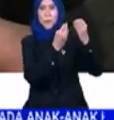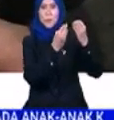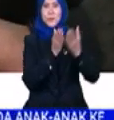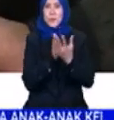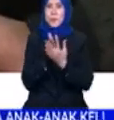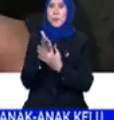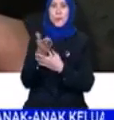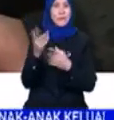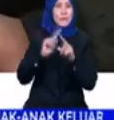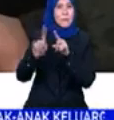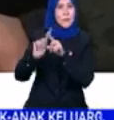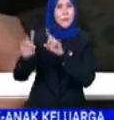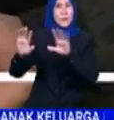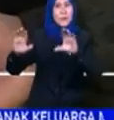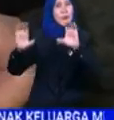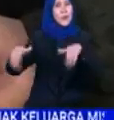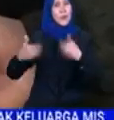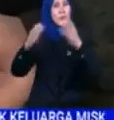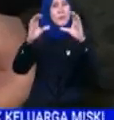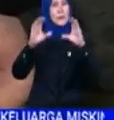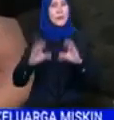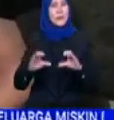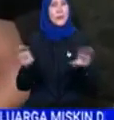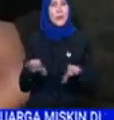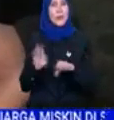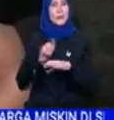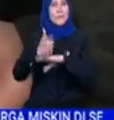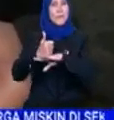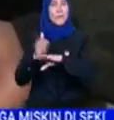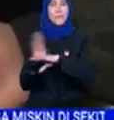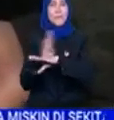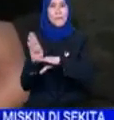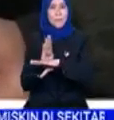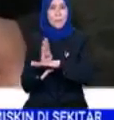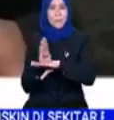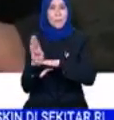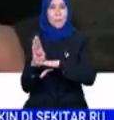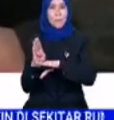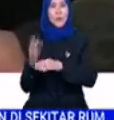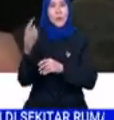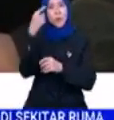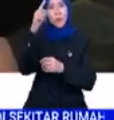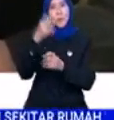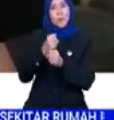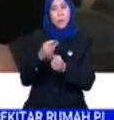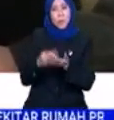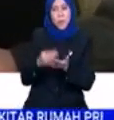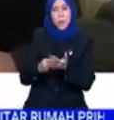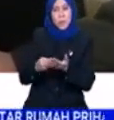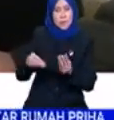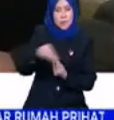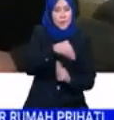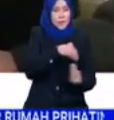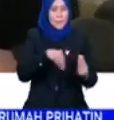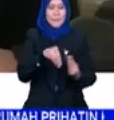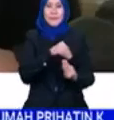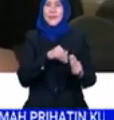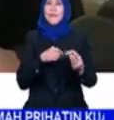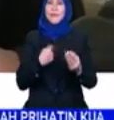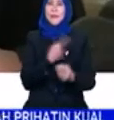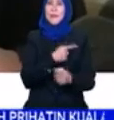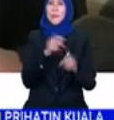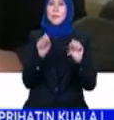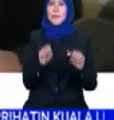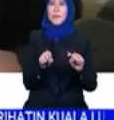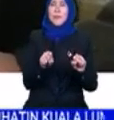melalui macam mana cara untuk melakukannya bisnis untuk mendapatkannya pendapatan sampingan untuk kami boleh